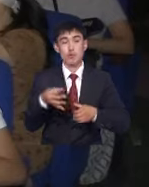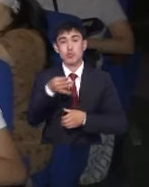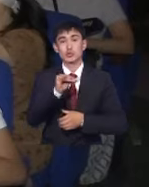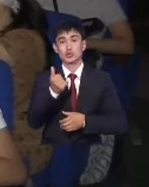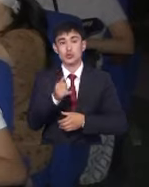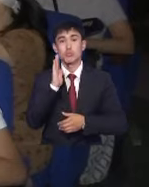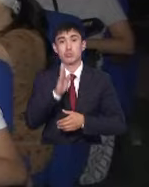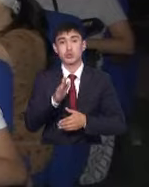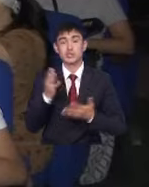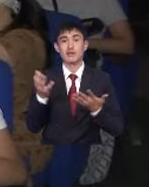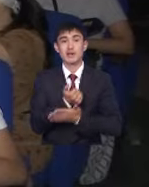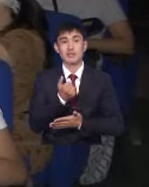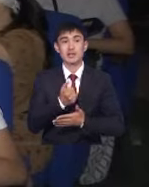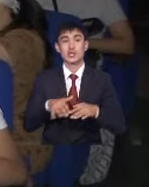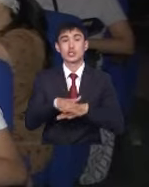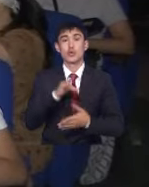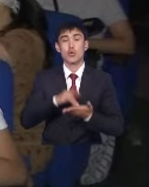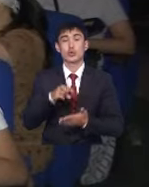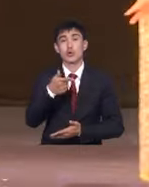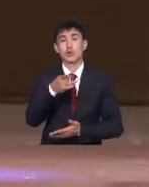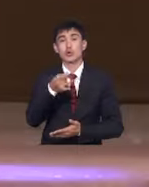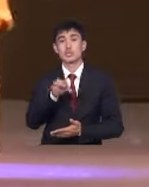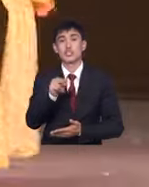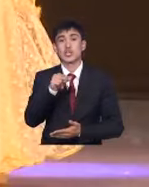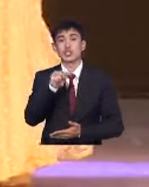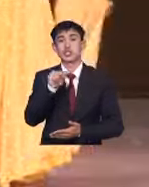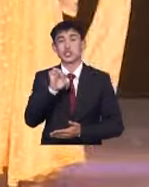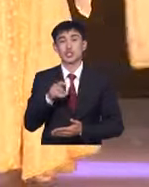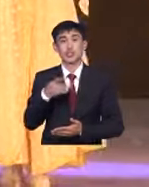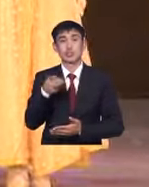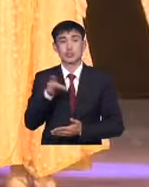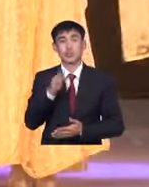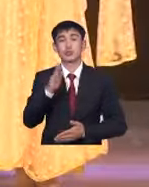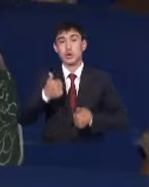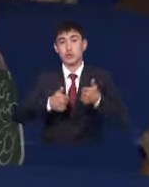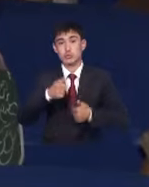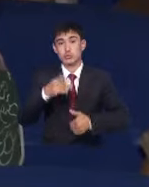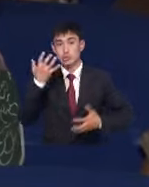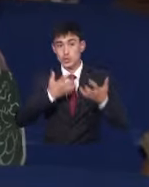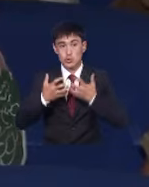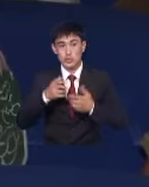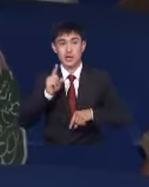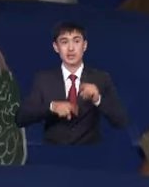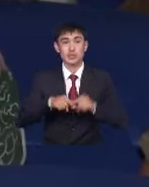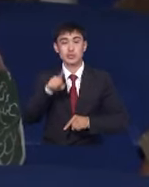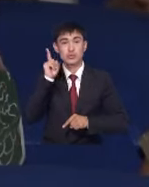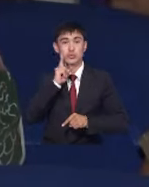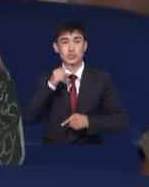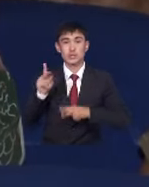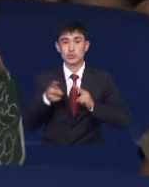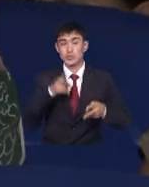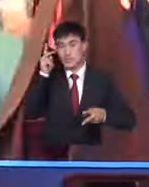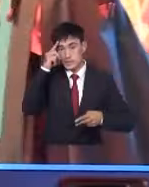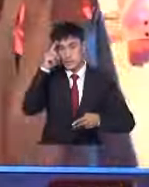жтс намерен завоевать сердца жителей города Грозный в Чеченской республики и пусть конкуренция будет серьёзной родители юных танцоров не